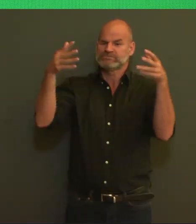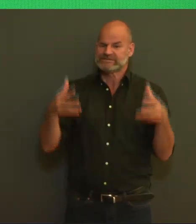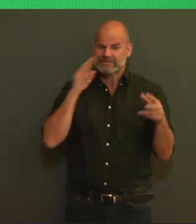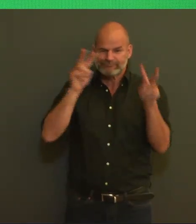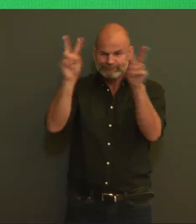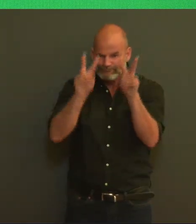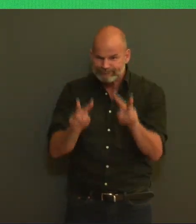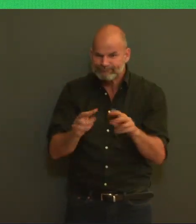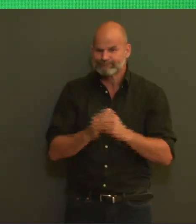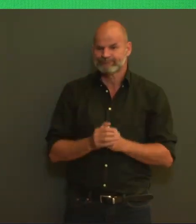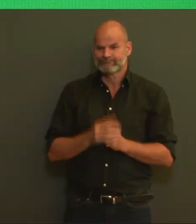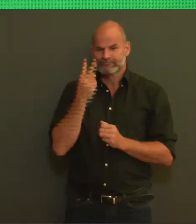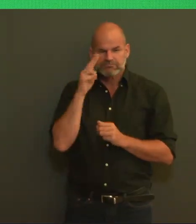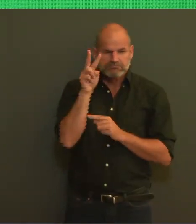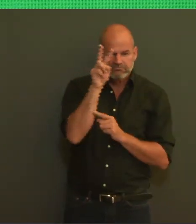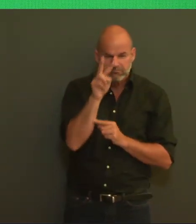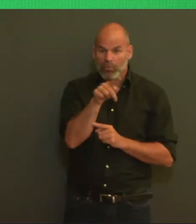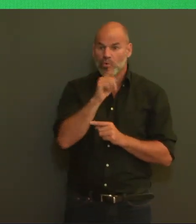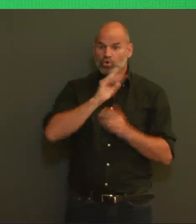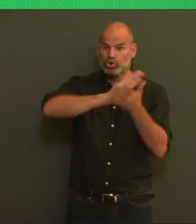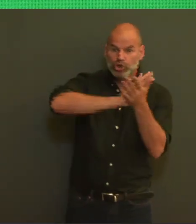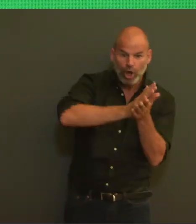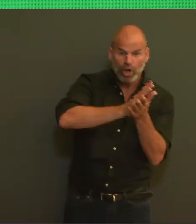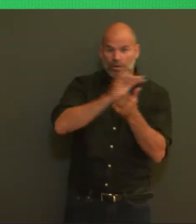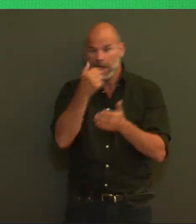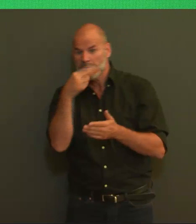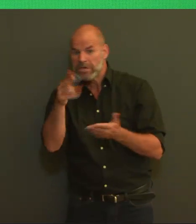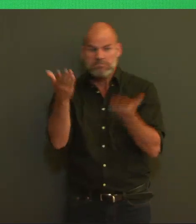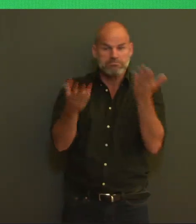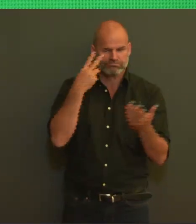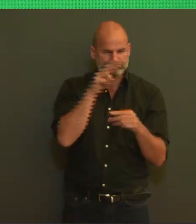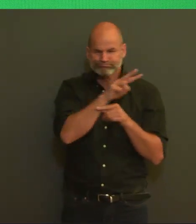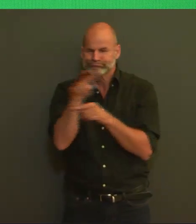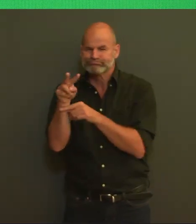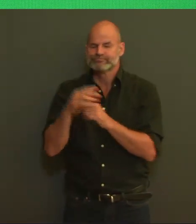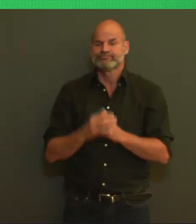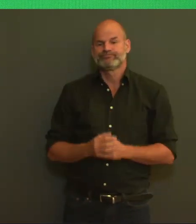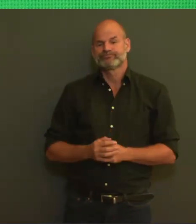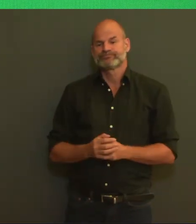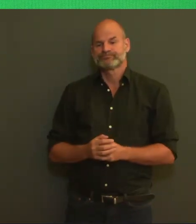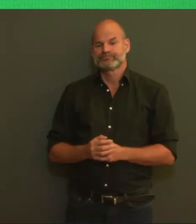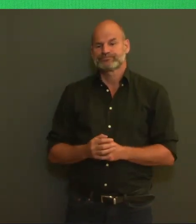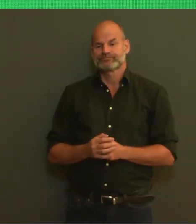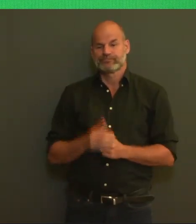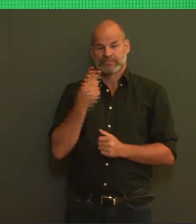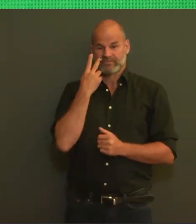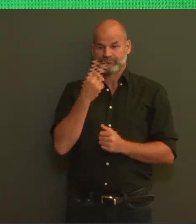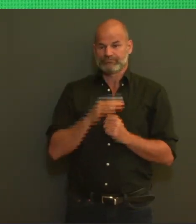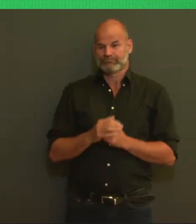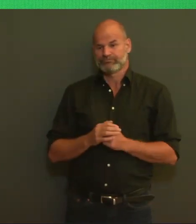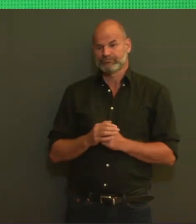de druktebarometer, te consulteren. Als deze barometer op lichtgroen, rustig of